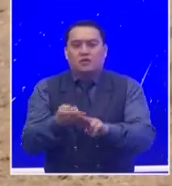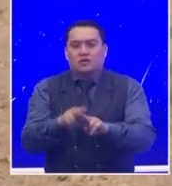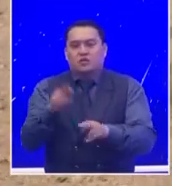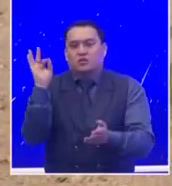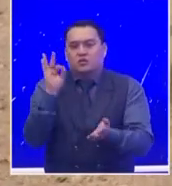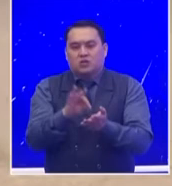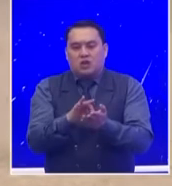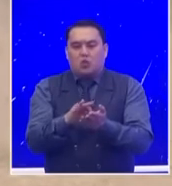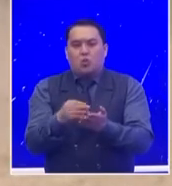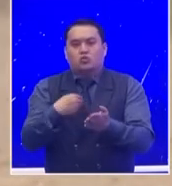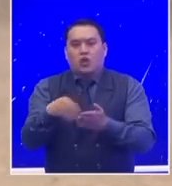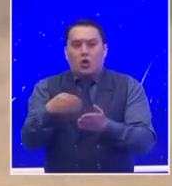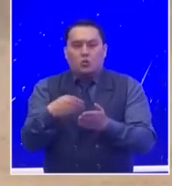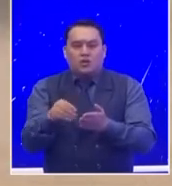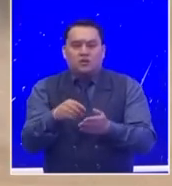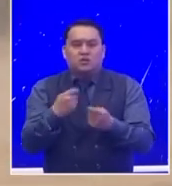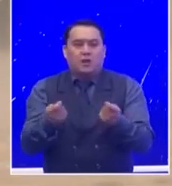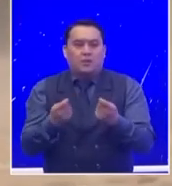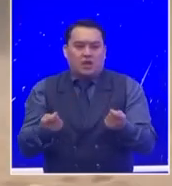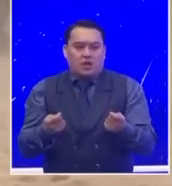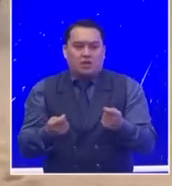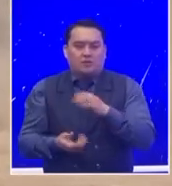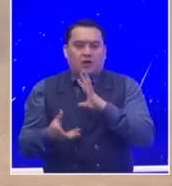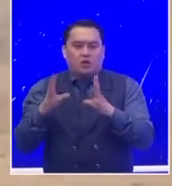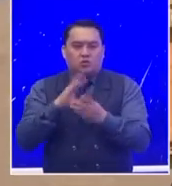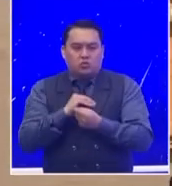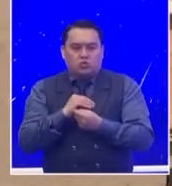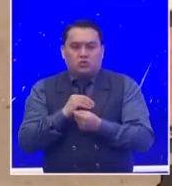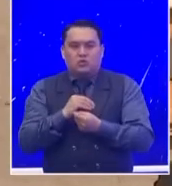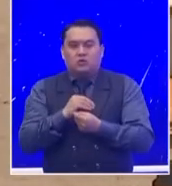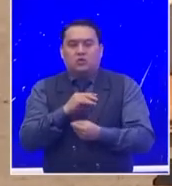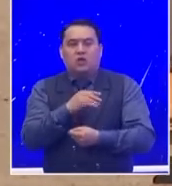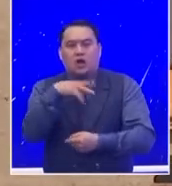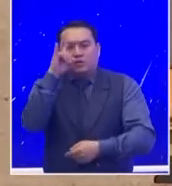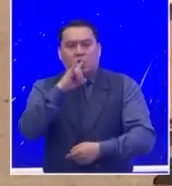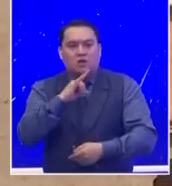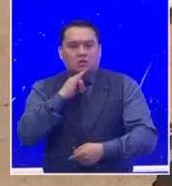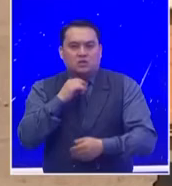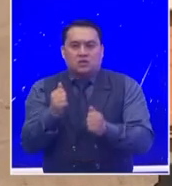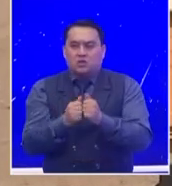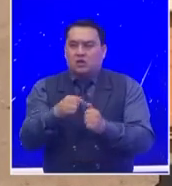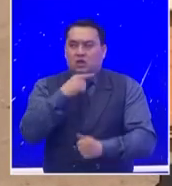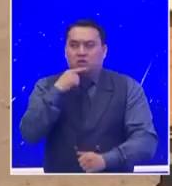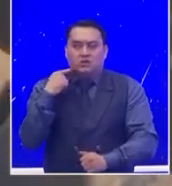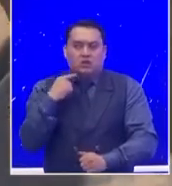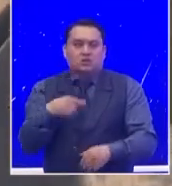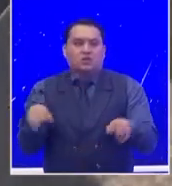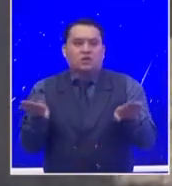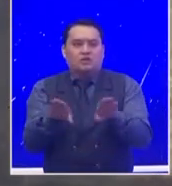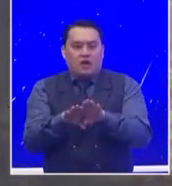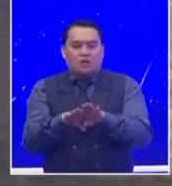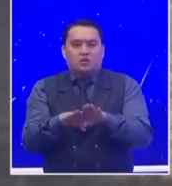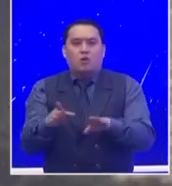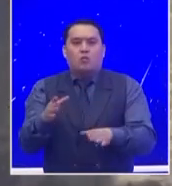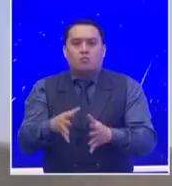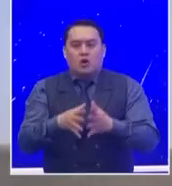на новый сезон он закупил семена. Результат – последних изысканий НИИ, Казахстана и соседней России. Соответственно,